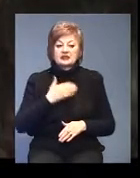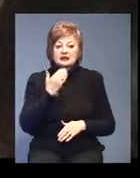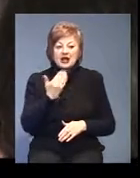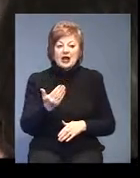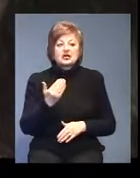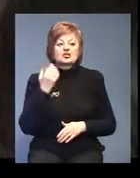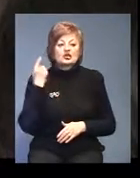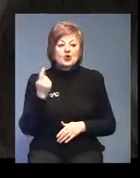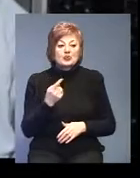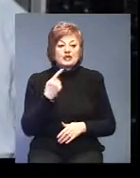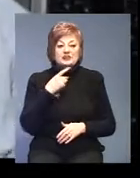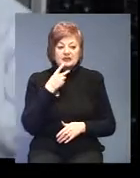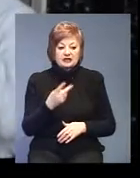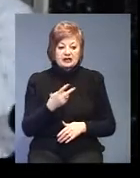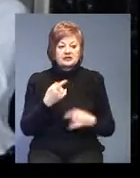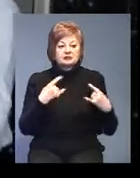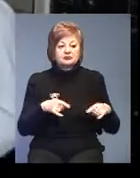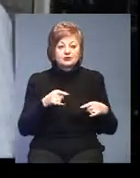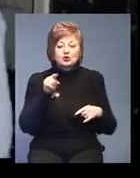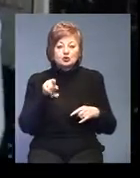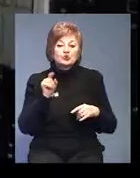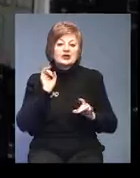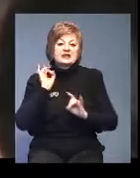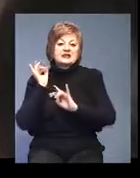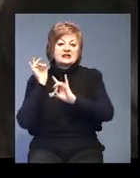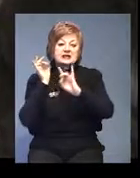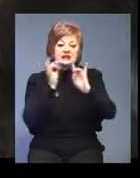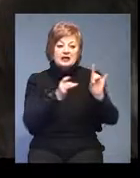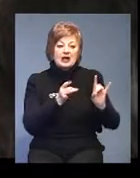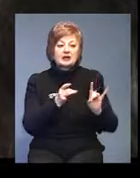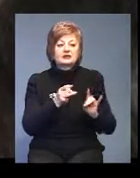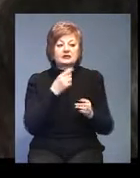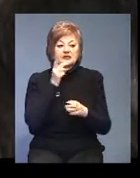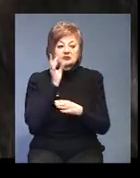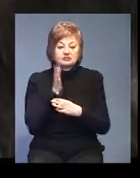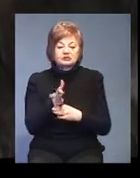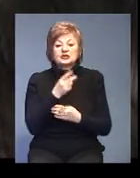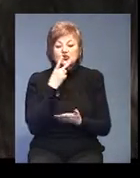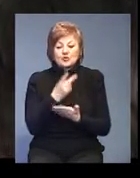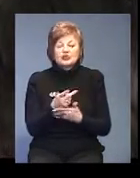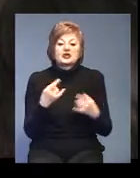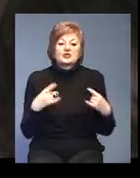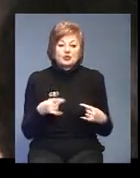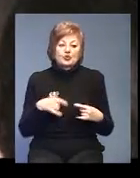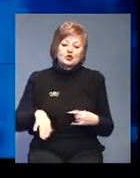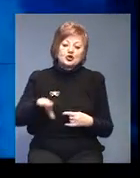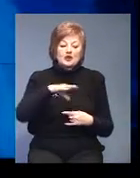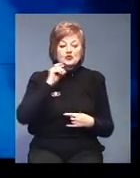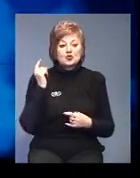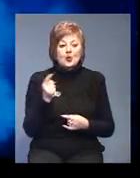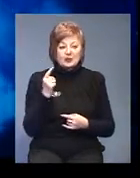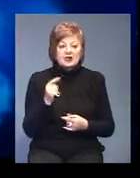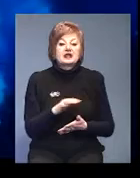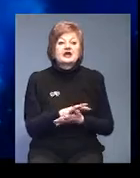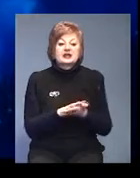обласна телемережа. Звідки сигнали відправляються в ефір на всю область.